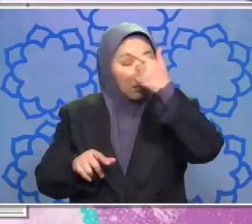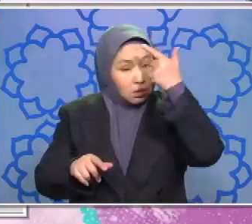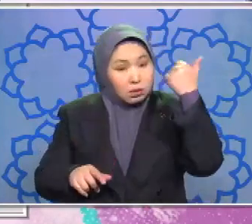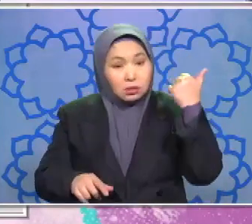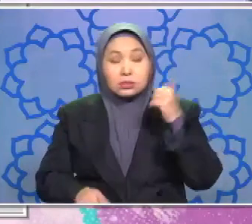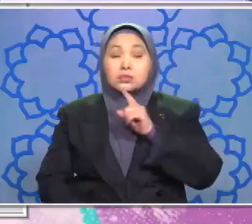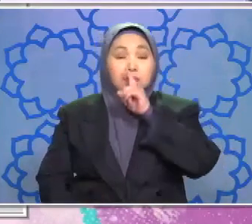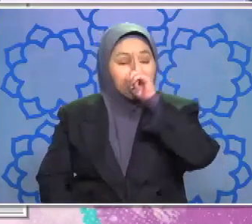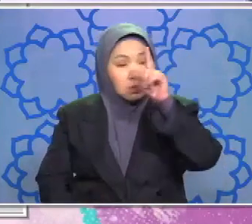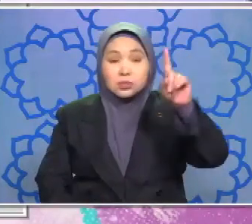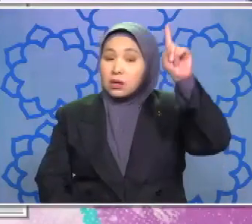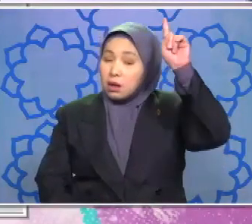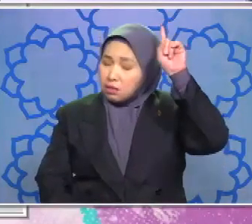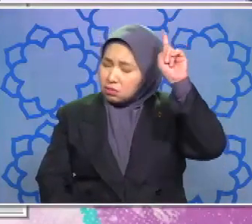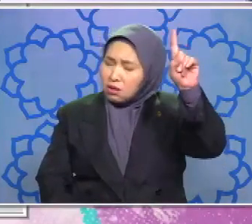إلهين اثنين